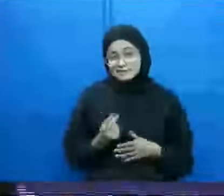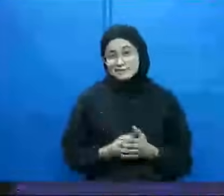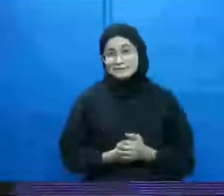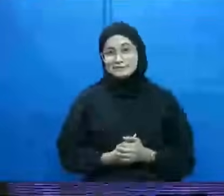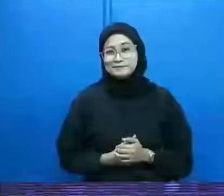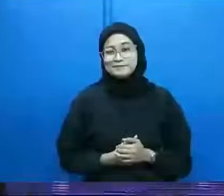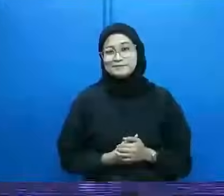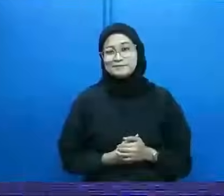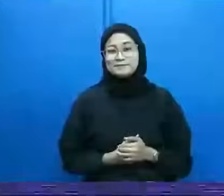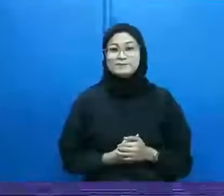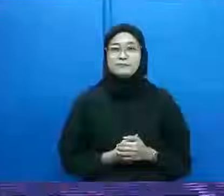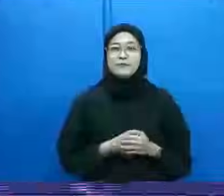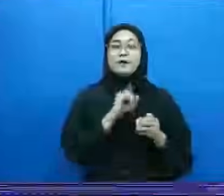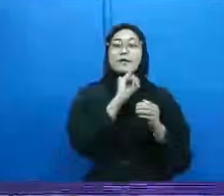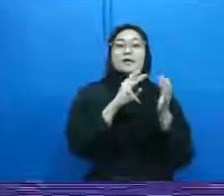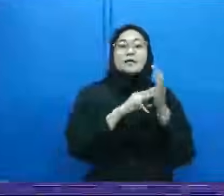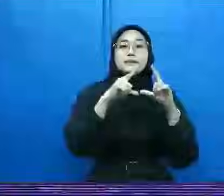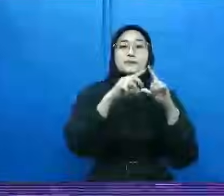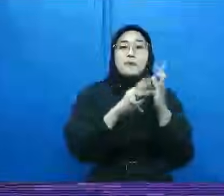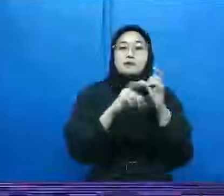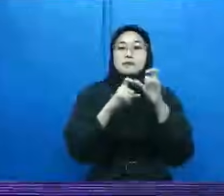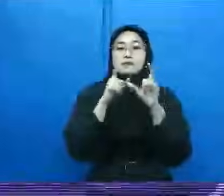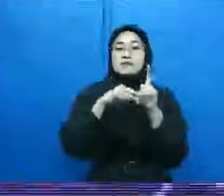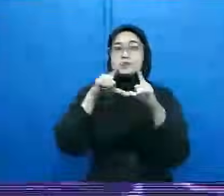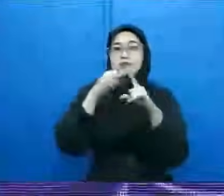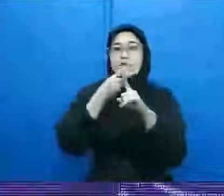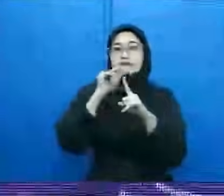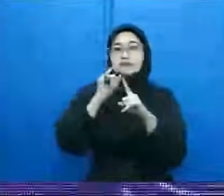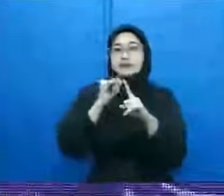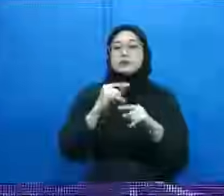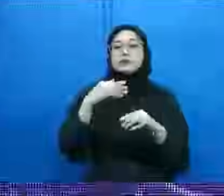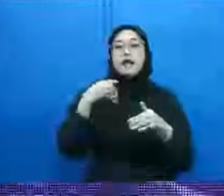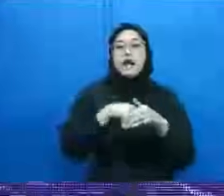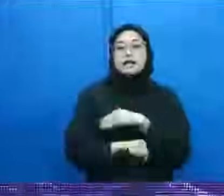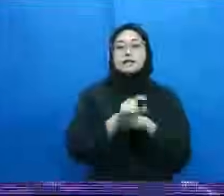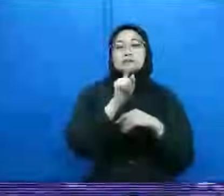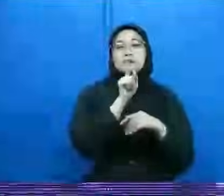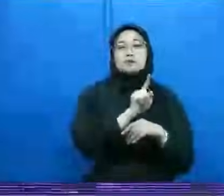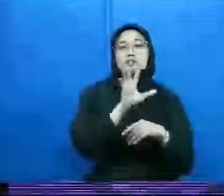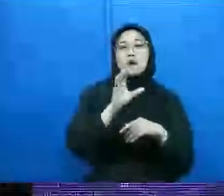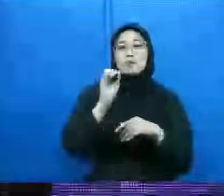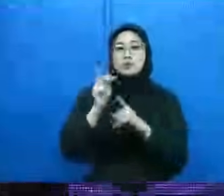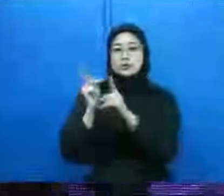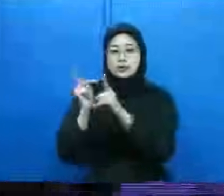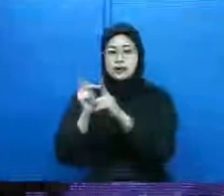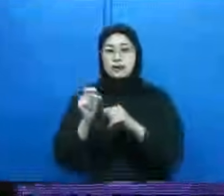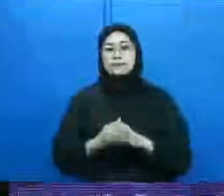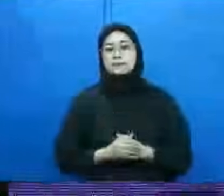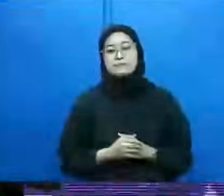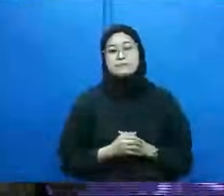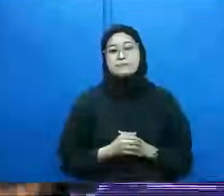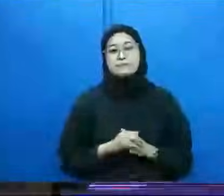Baik, Al-Imam Asy-Syafi'i lahir tahun 150 Hijrah. Imam Malik, beliau